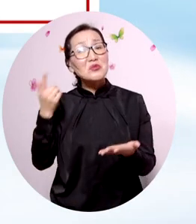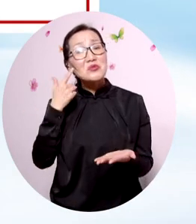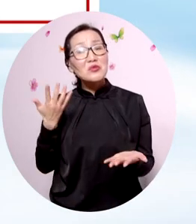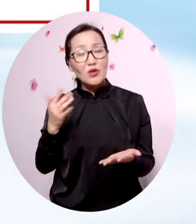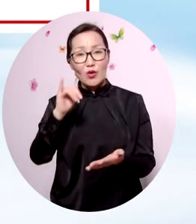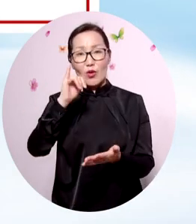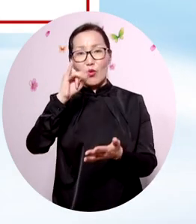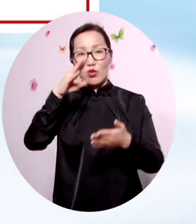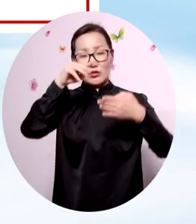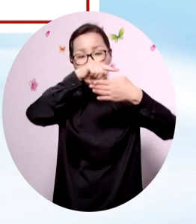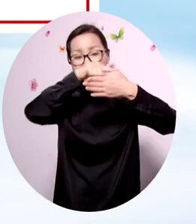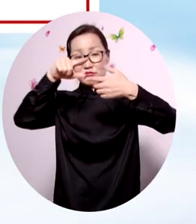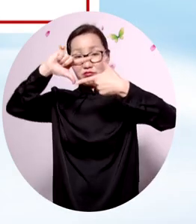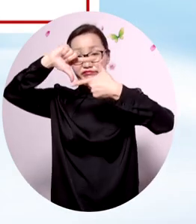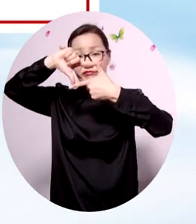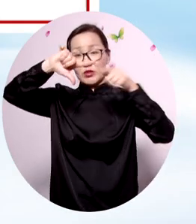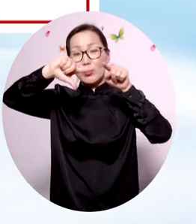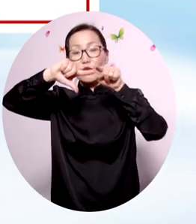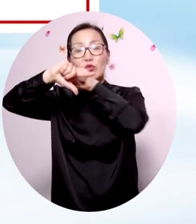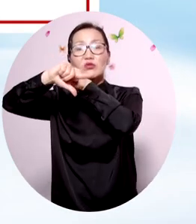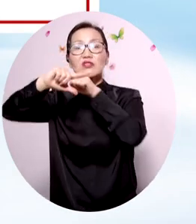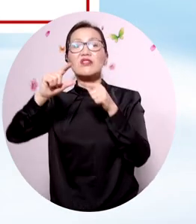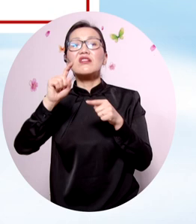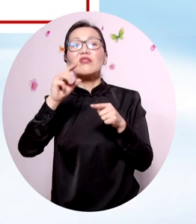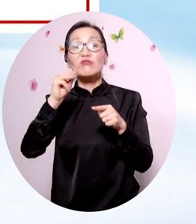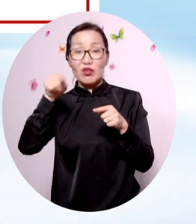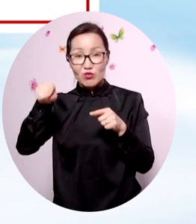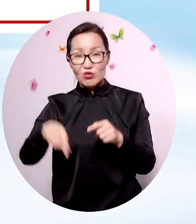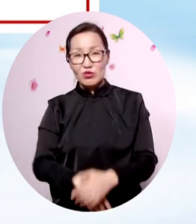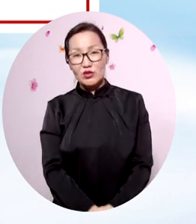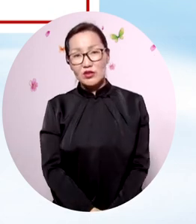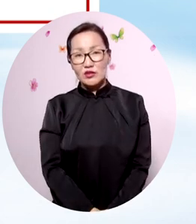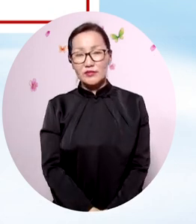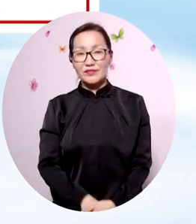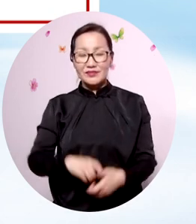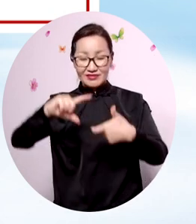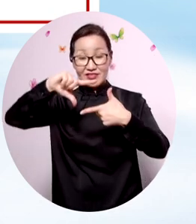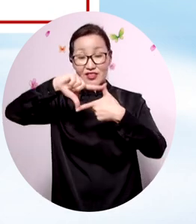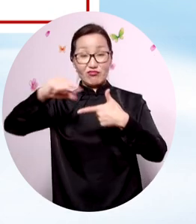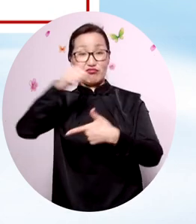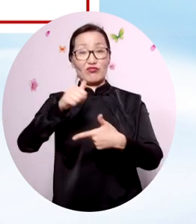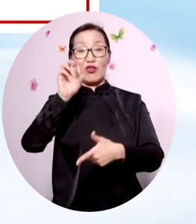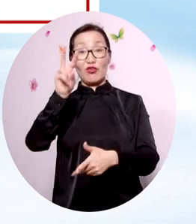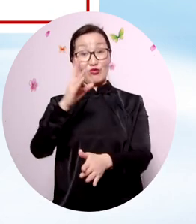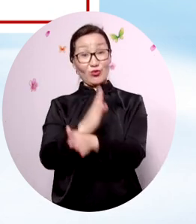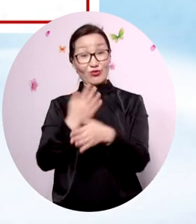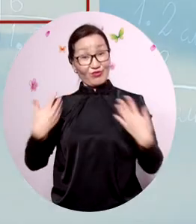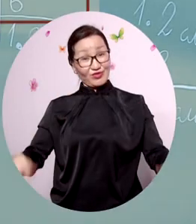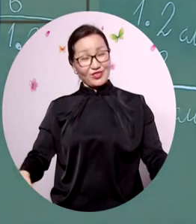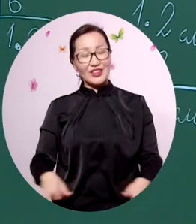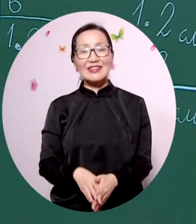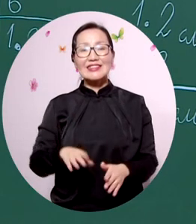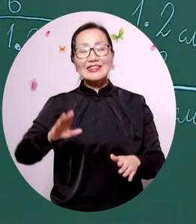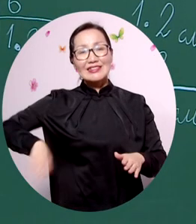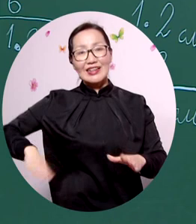вэ? Урт маань гарч байгаа шүү дээ. За тэгвэл бид нар энэ тэгшинцгийн талуудыг амархан олчихлоо. За